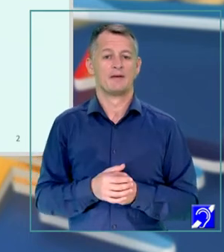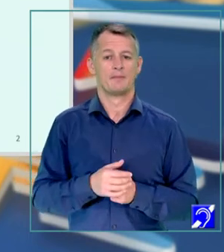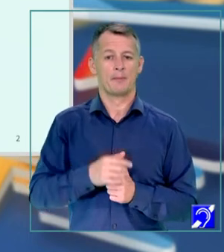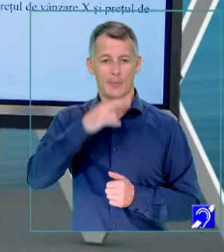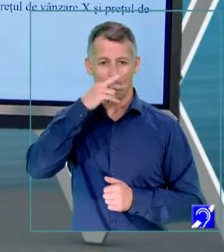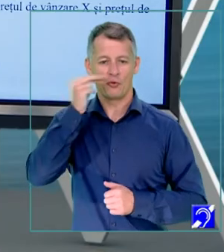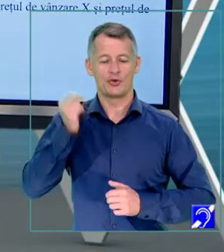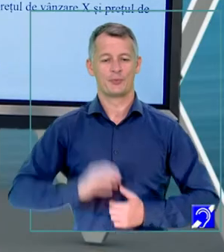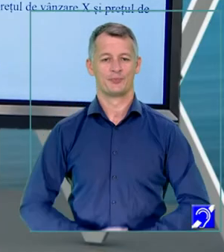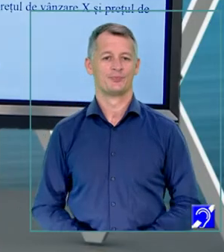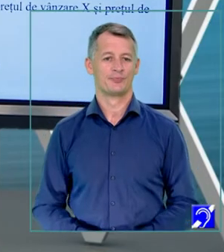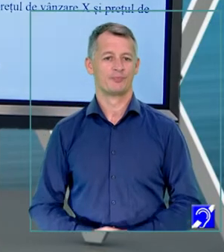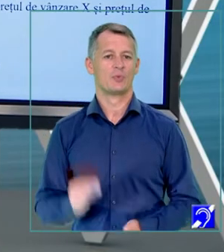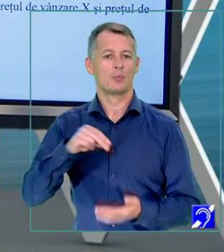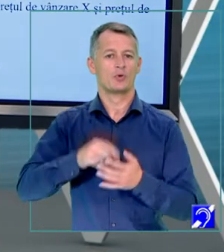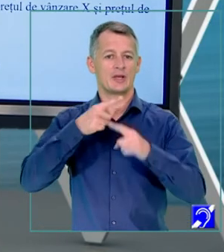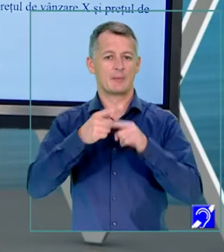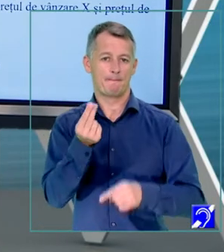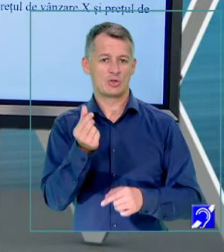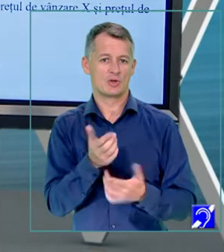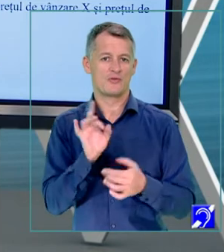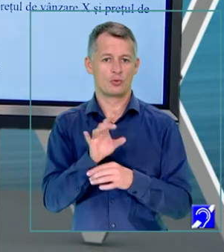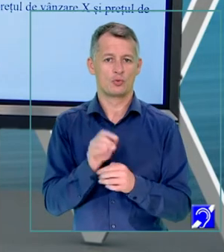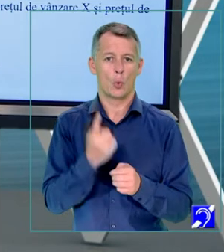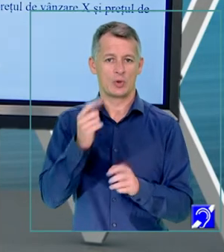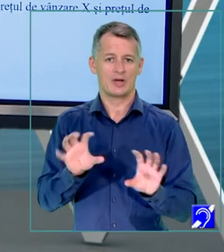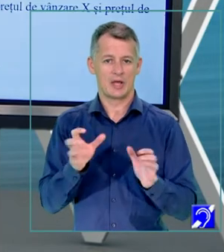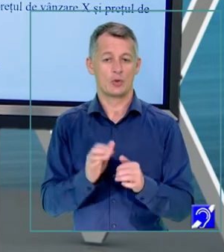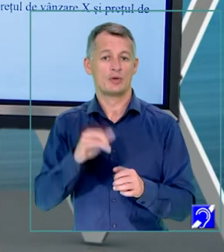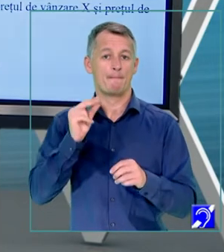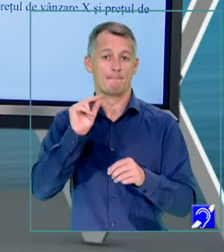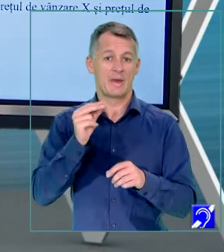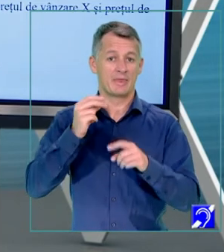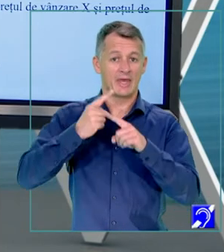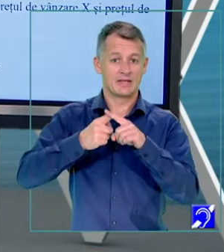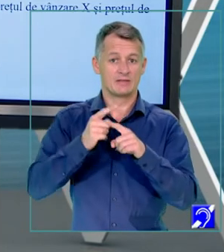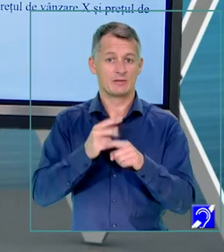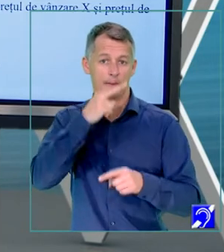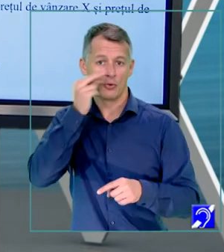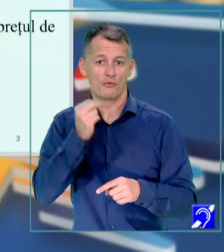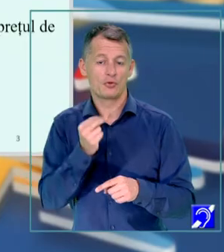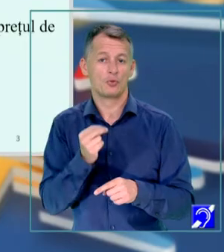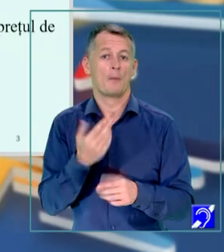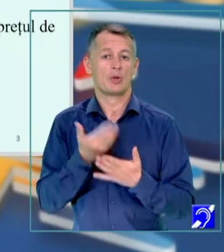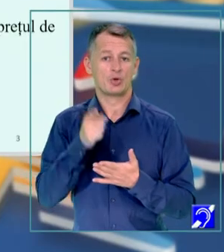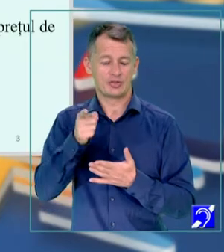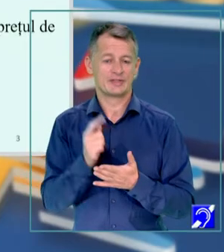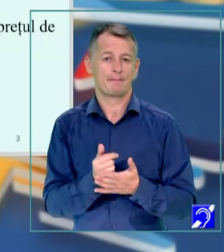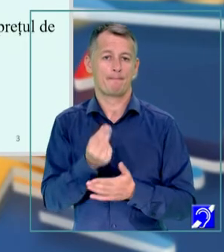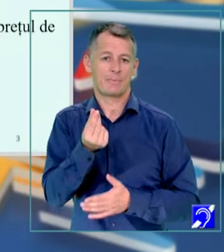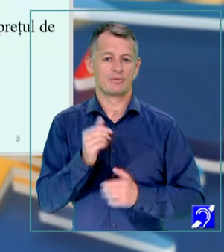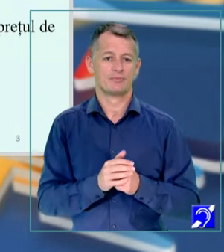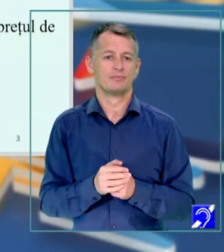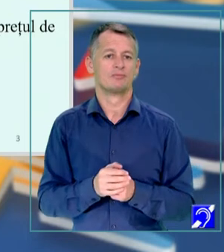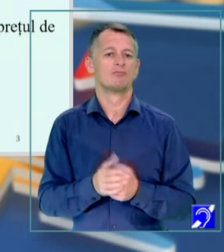va fi profitul notăm cu X prețul cu care sa vândut un radiofm.ro cu pedix profit corespunzător acestui preț adică